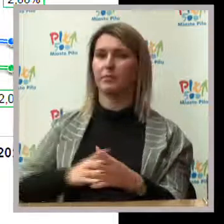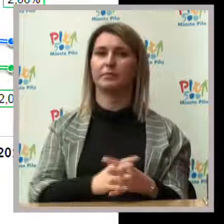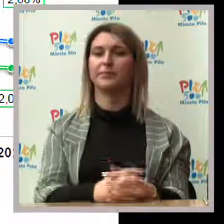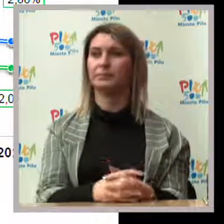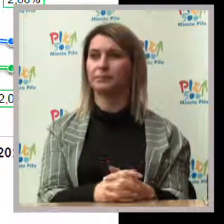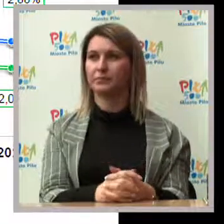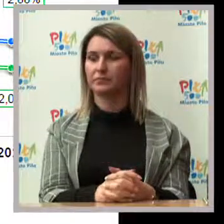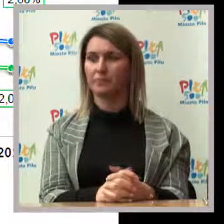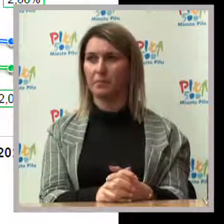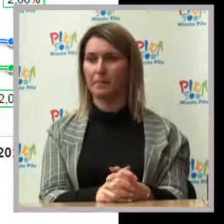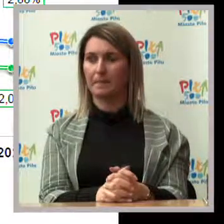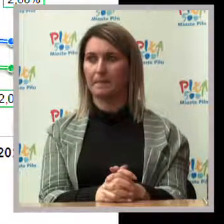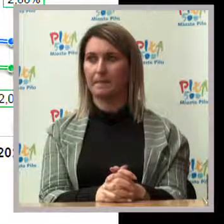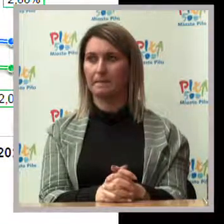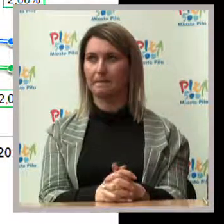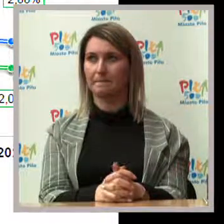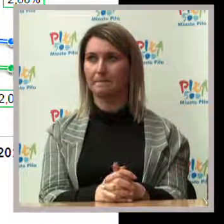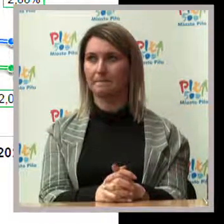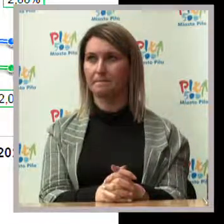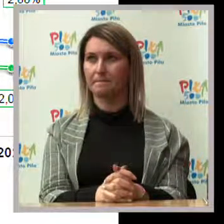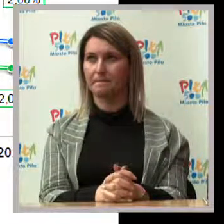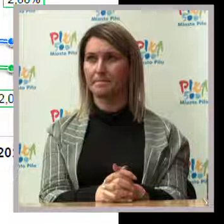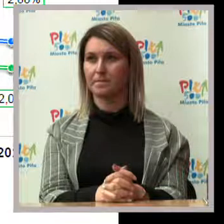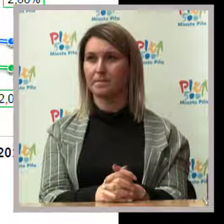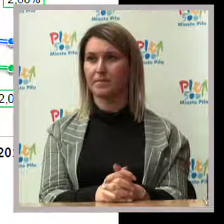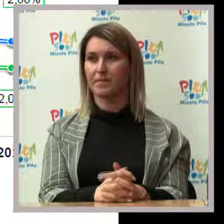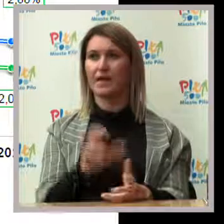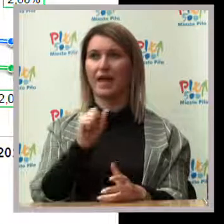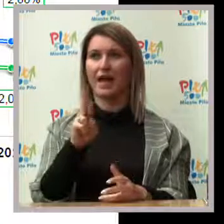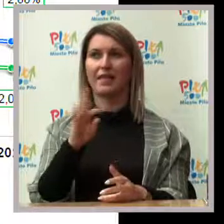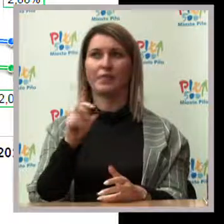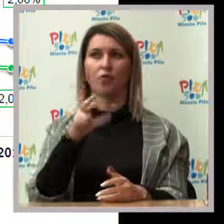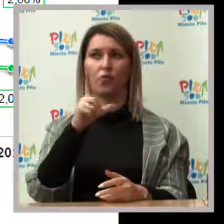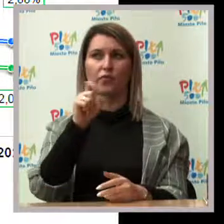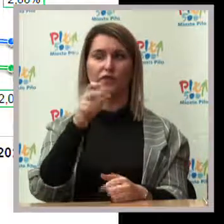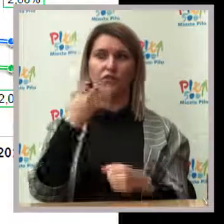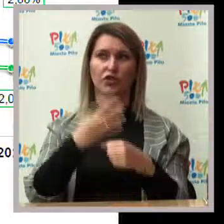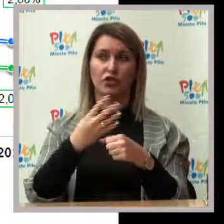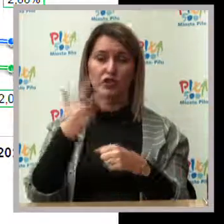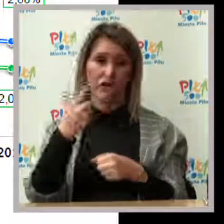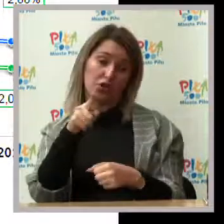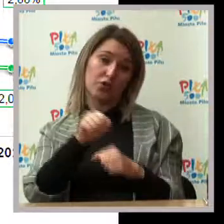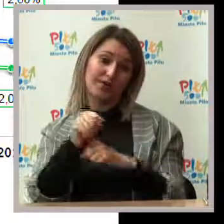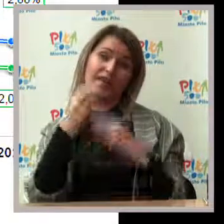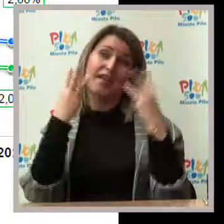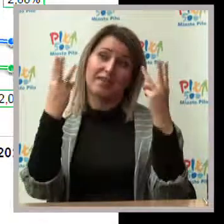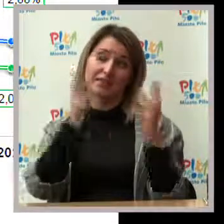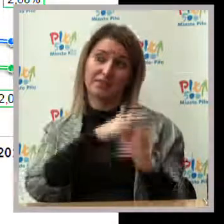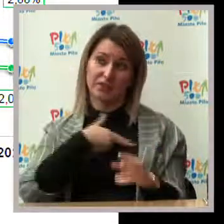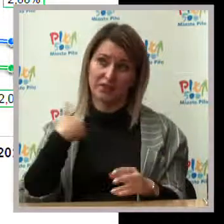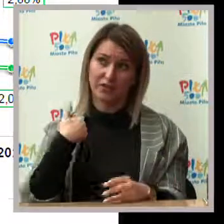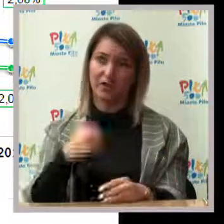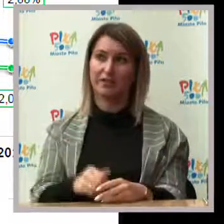I ten wskaźnik wynikający z artykułu 243, czyli ten właściwie dla nas najważniejszy, ten, który jest